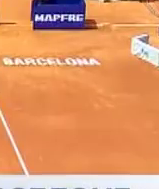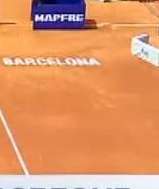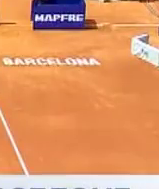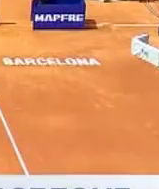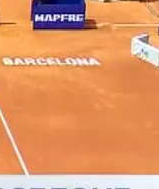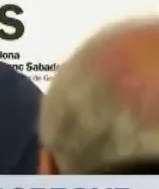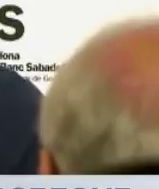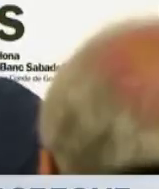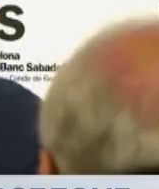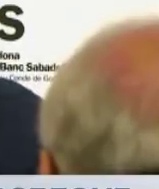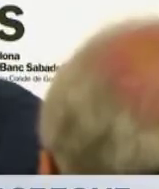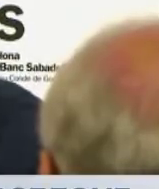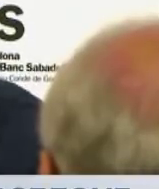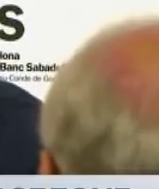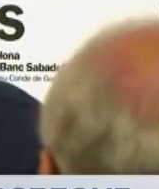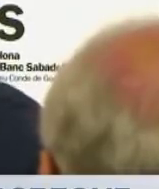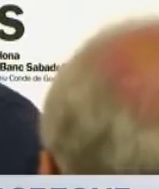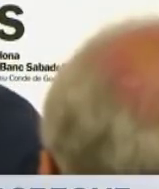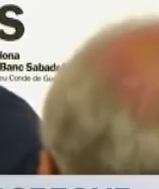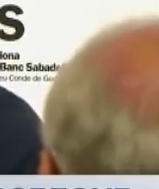Лопесом.